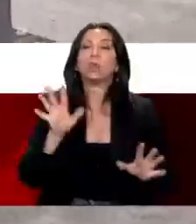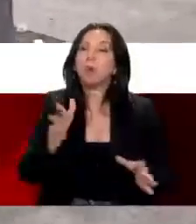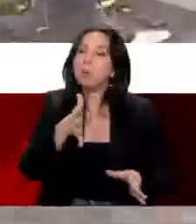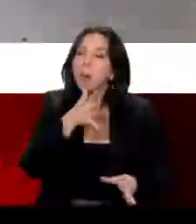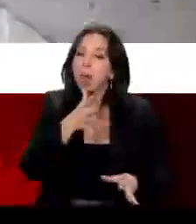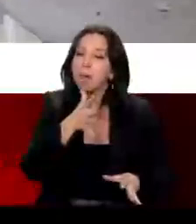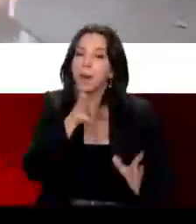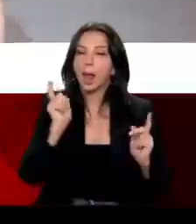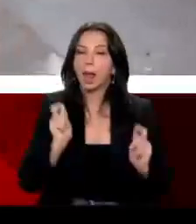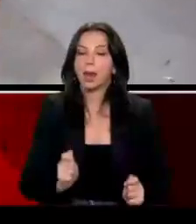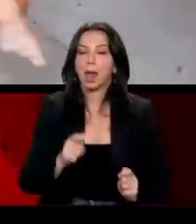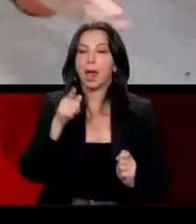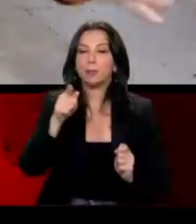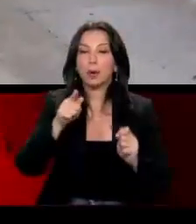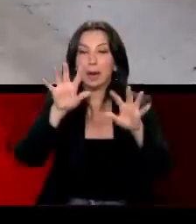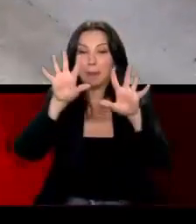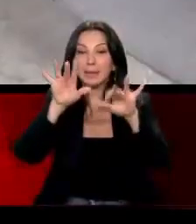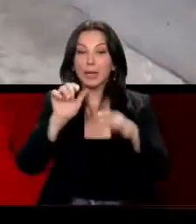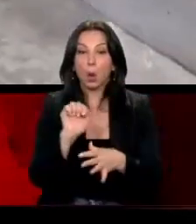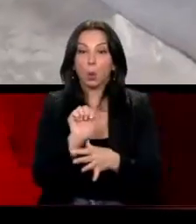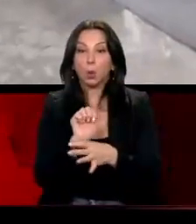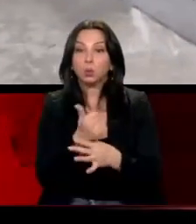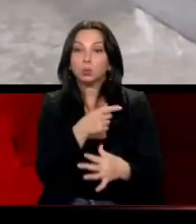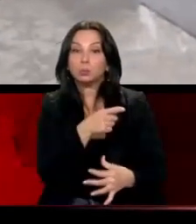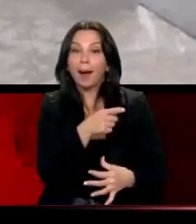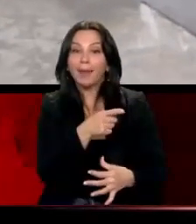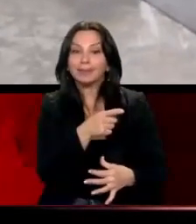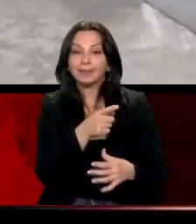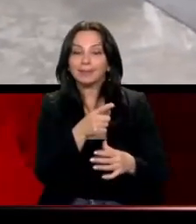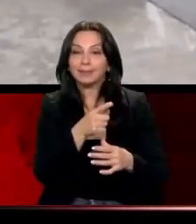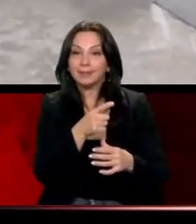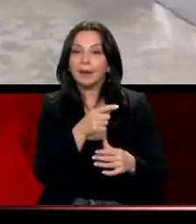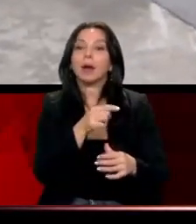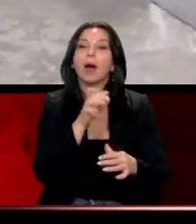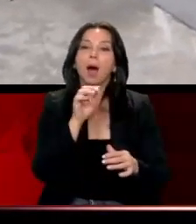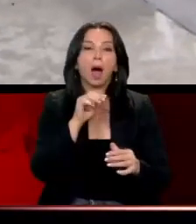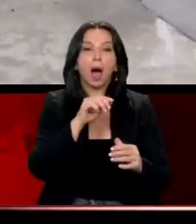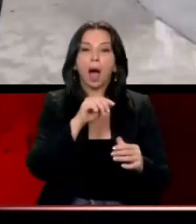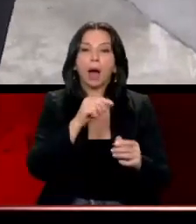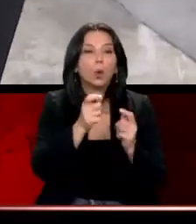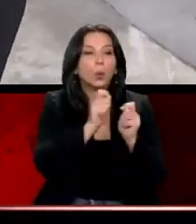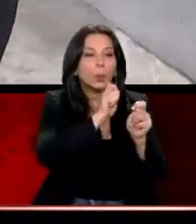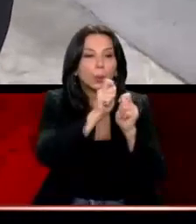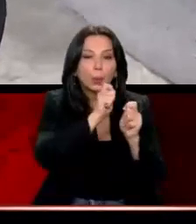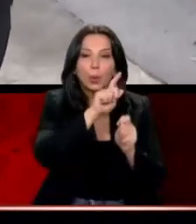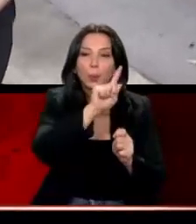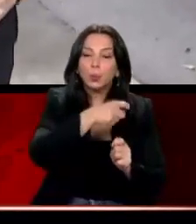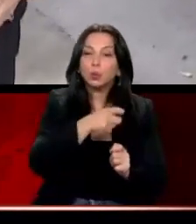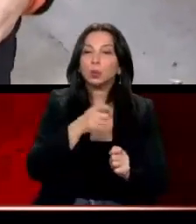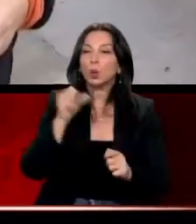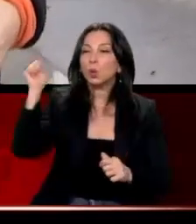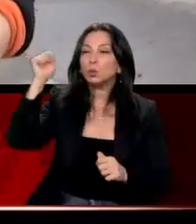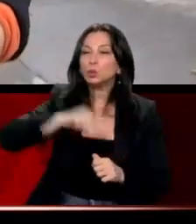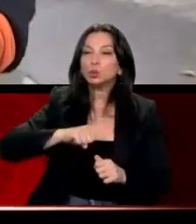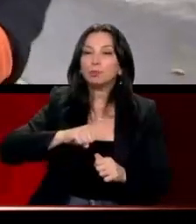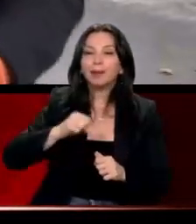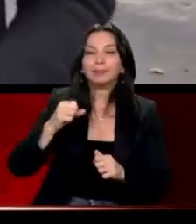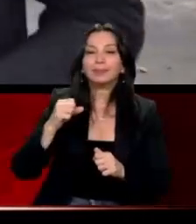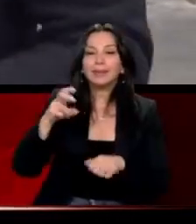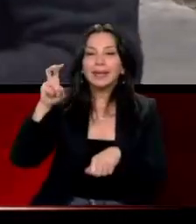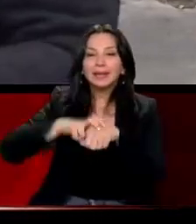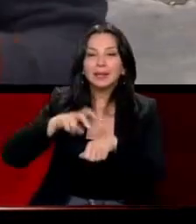şekilde yapıyor. Bir hacker bulup düşmanlarının, rakiplerinin hesaplarını tek tek kapattırıyorlar. Üstelik bunu yapan sosyal